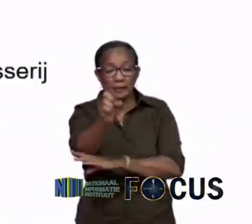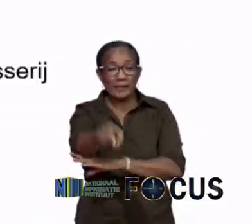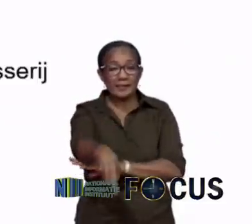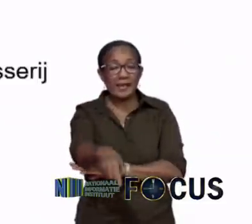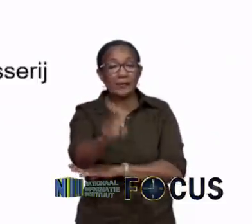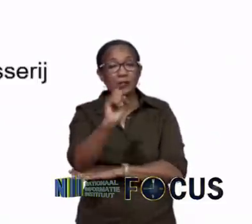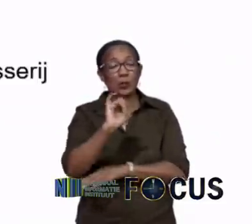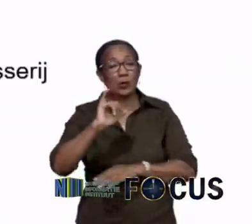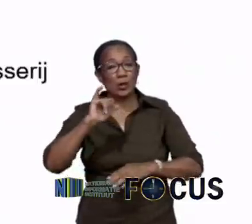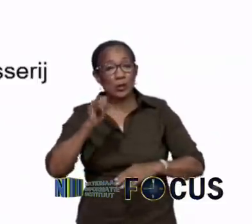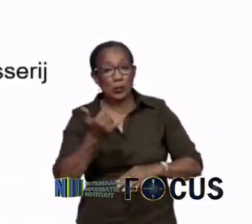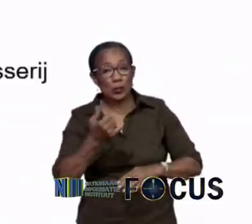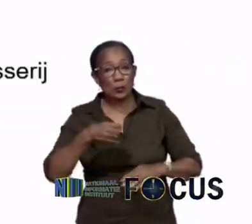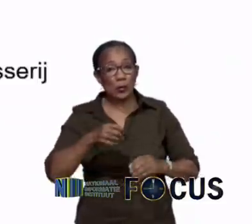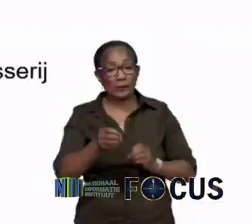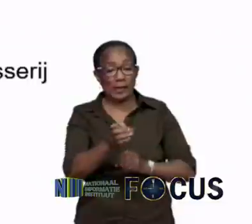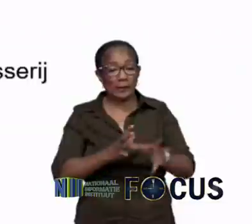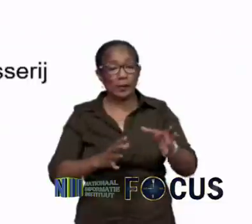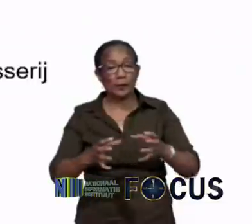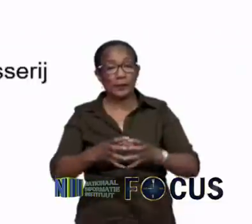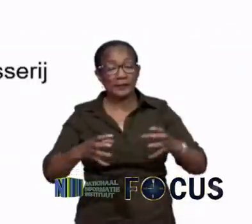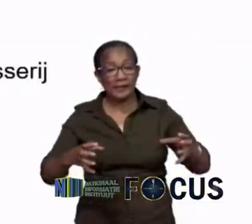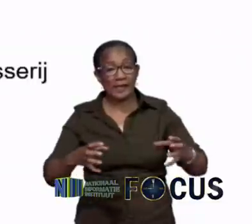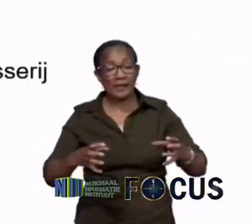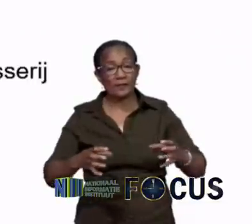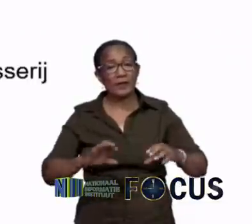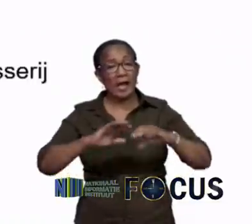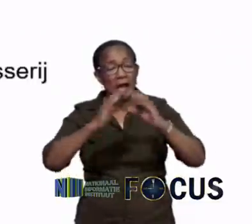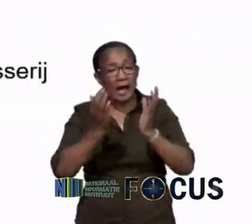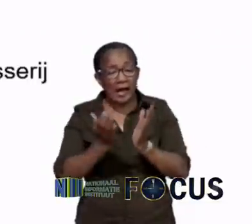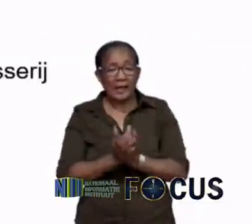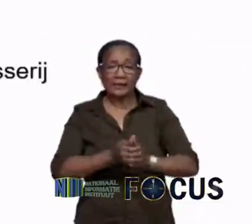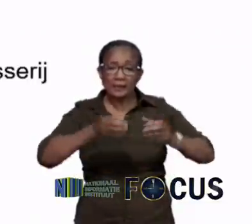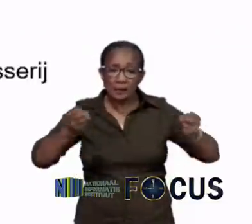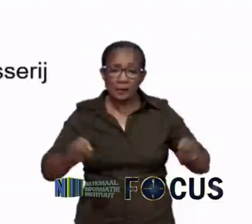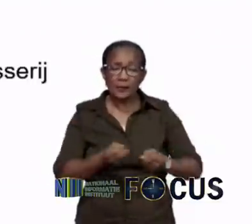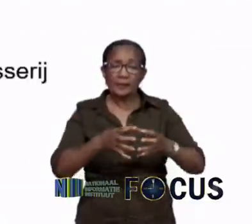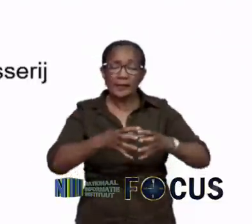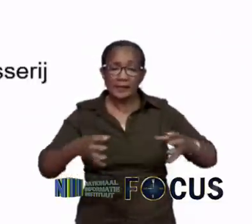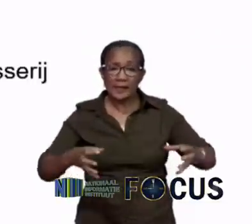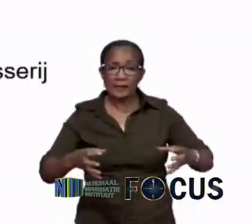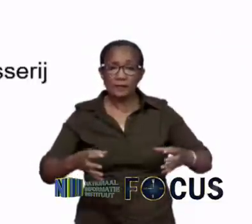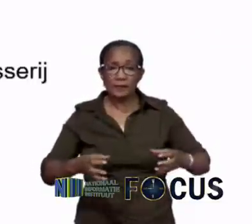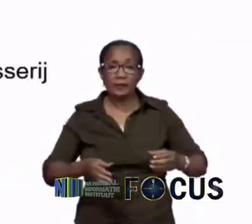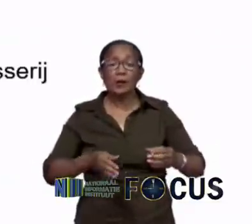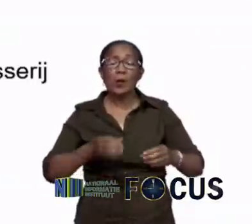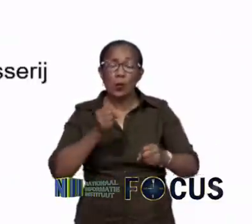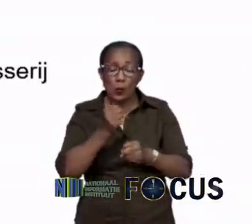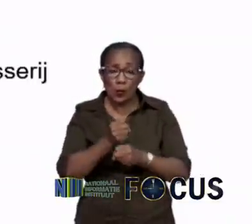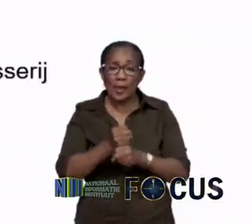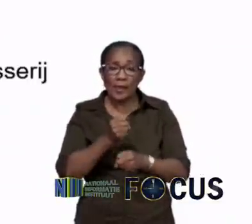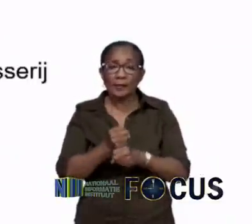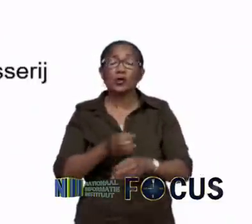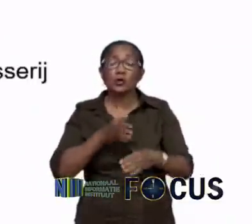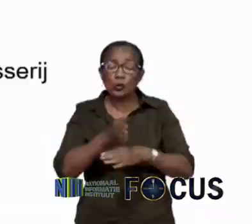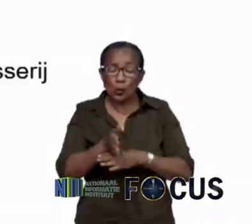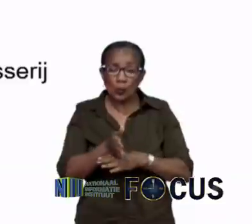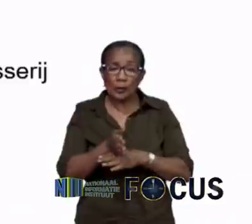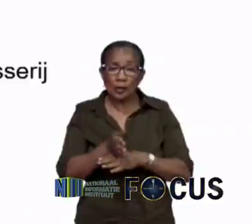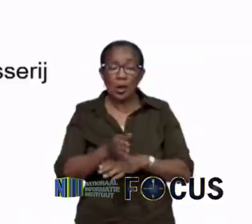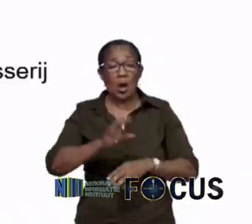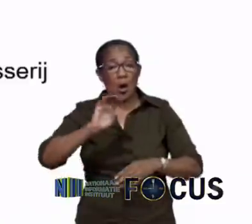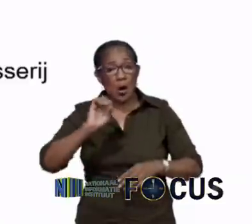staatsolie, we luku Newmont, I am Gold, Grasalco, alle de orga dat die den bedrijf dat die ego roko, rustig